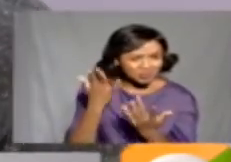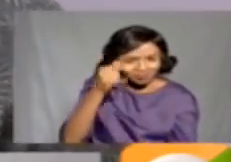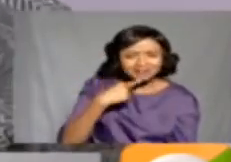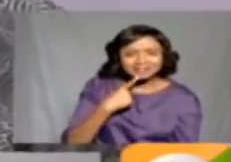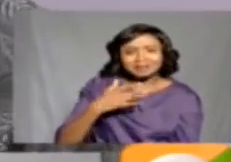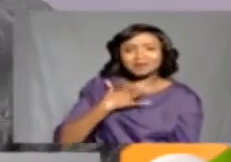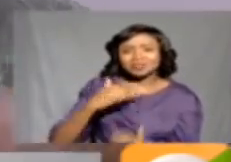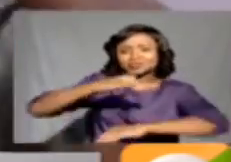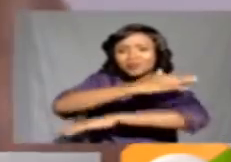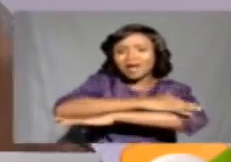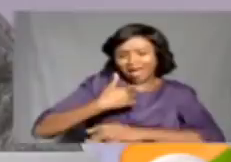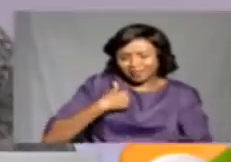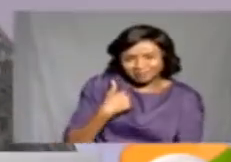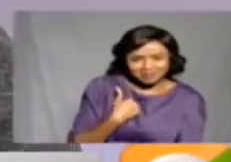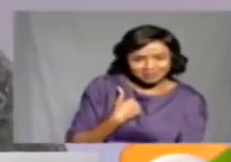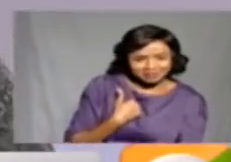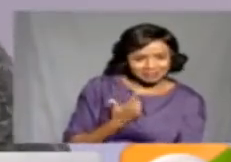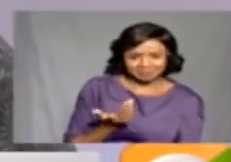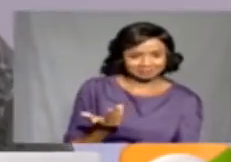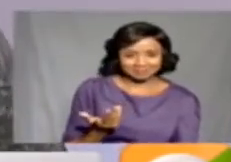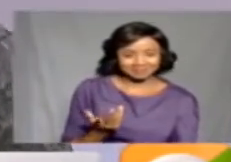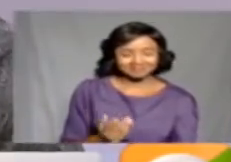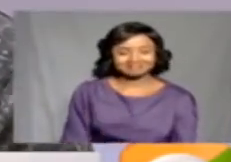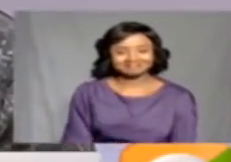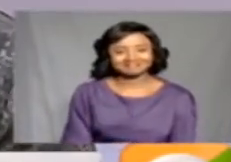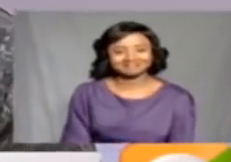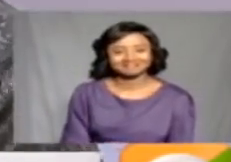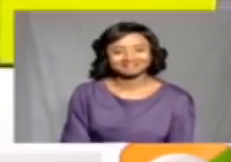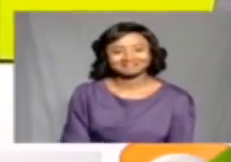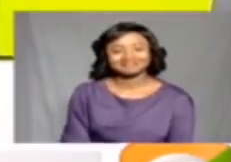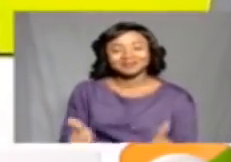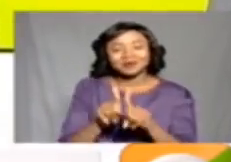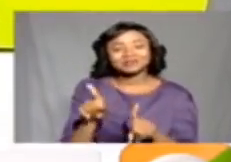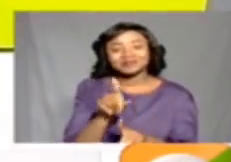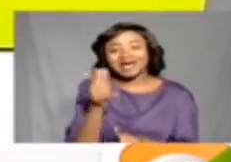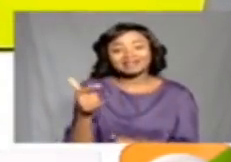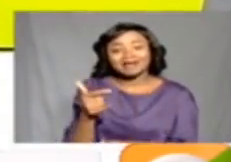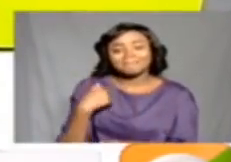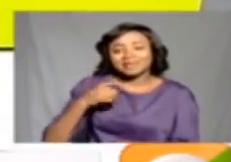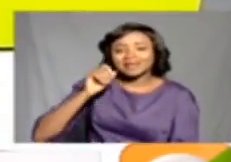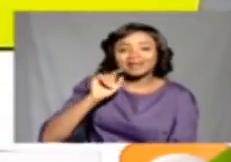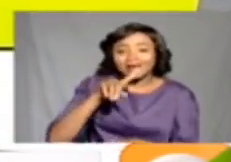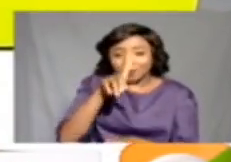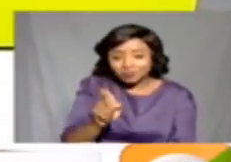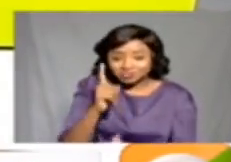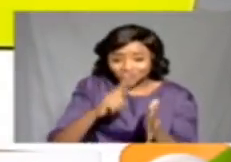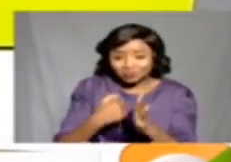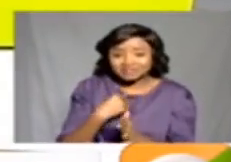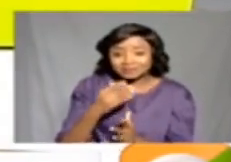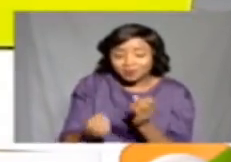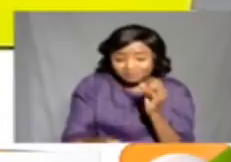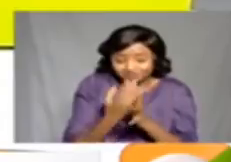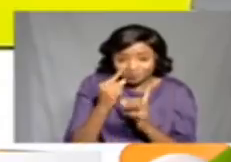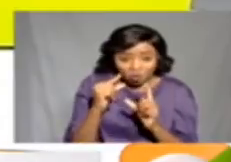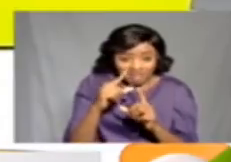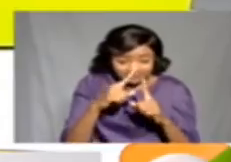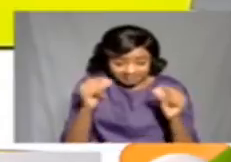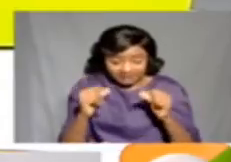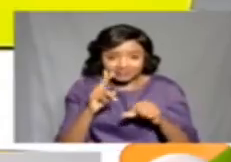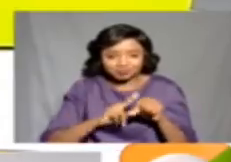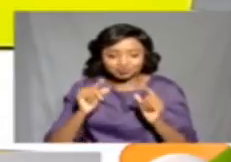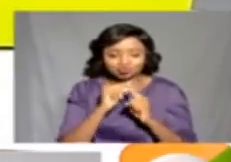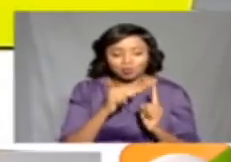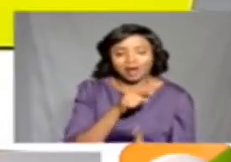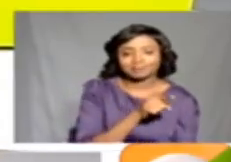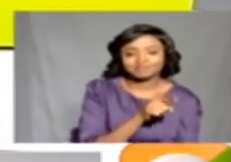Mwingine hapa. Nilikuwa nimwambia watunge sentensi wakitumia neno ondokea. Nicholas Bravo naye akasema